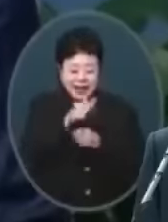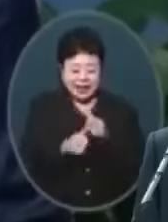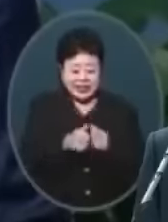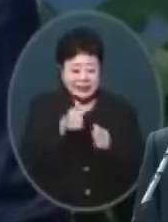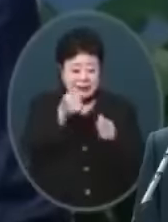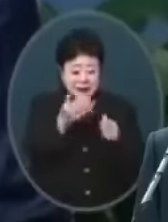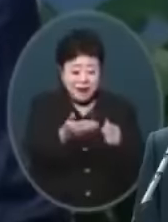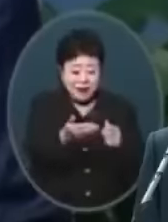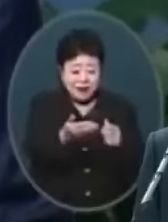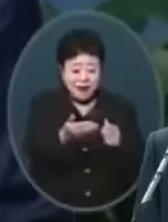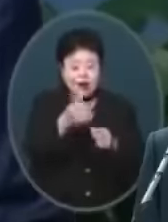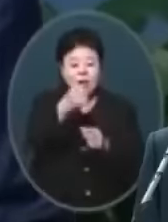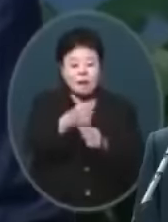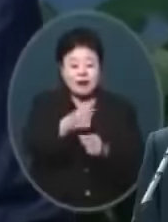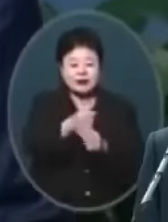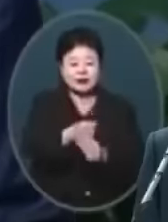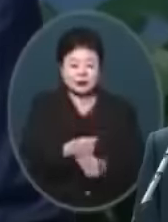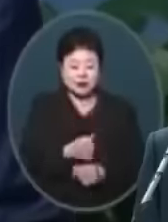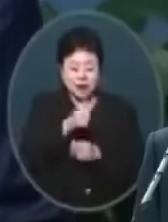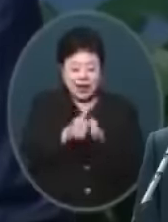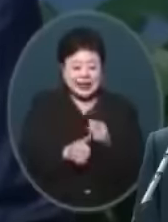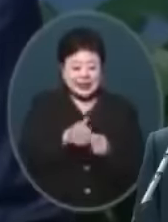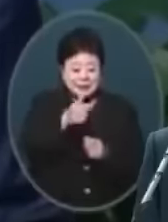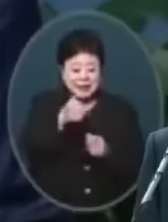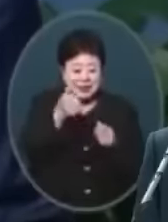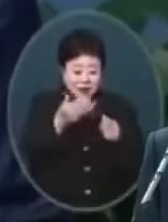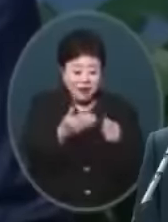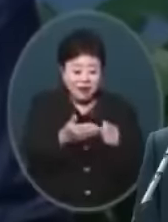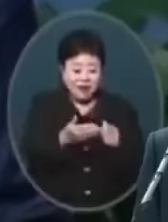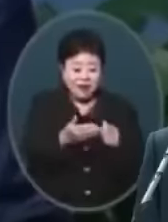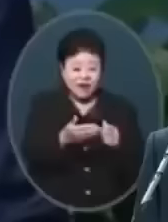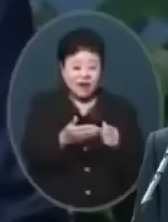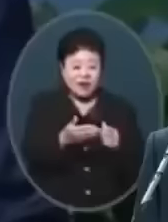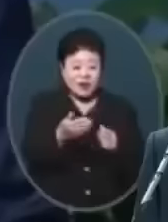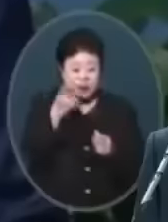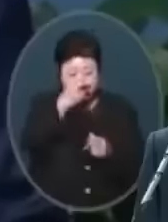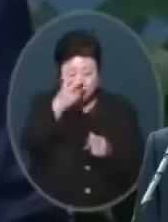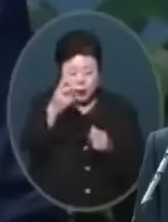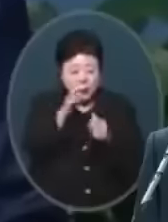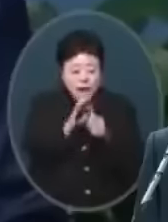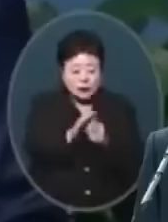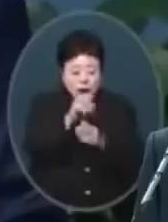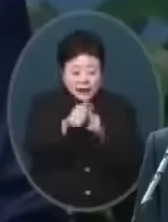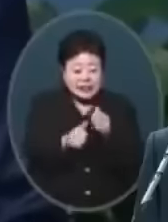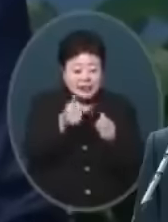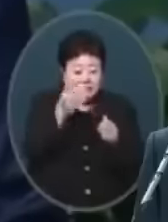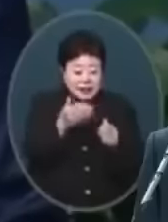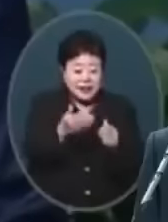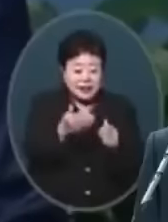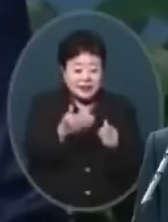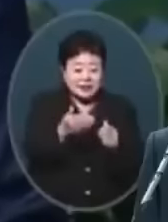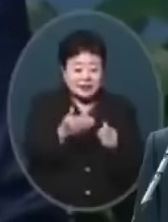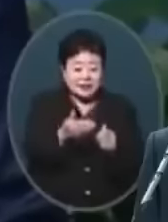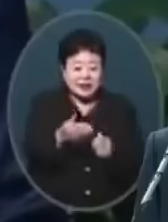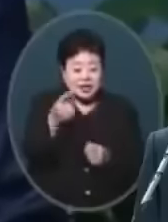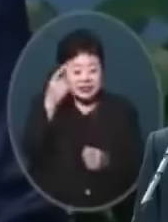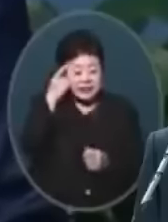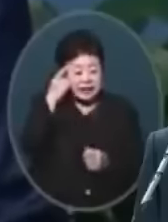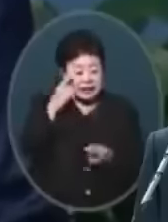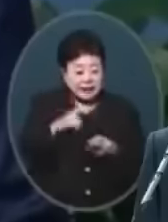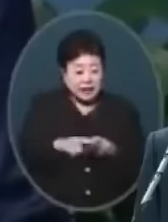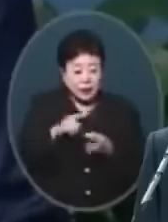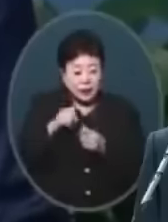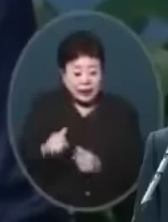하나님이 만드셨고 여러분 하나님이 여러분을 돌보고 계심으로 하나님이 어떻게 생각하는가 그것을